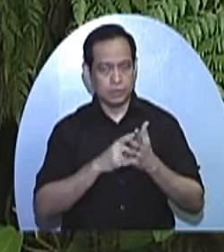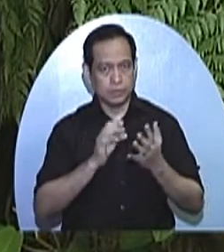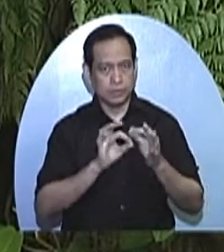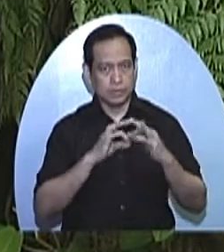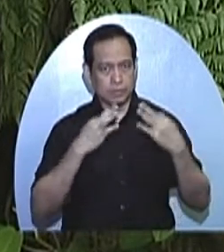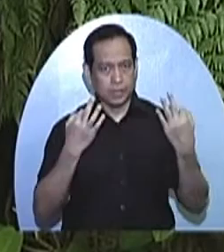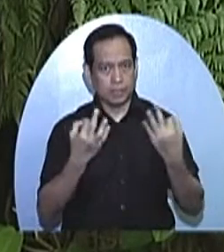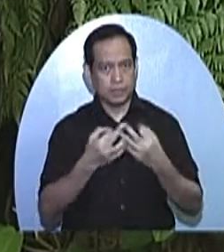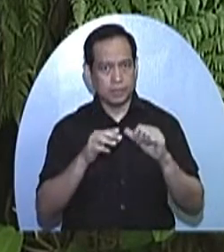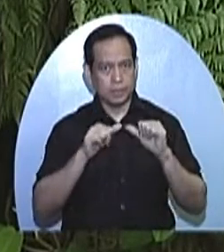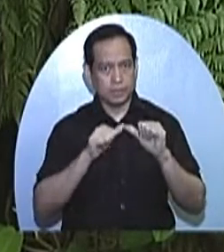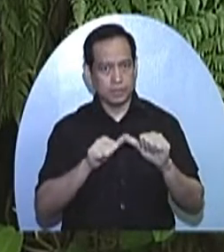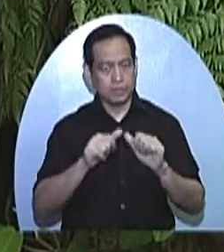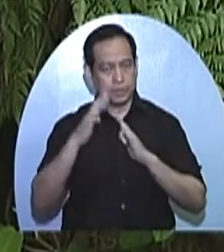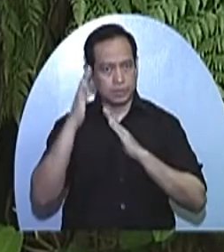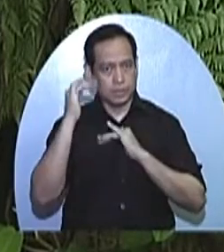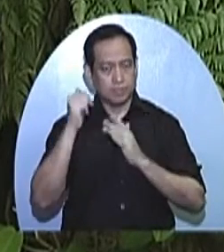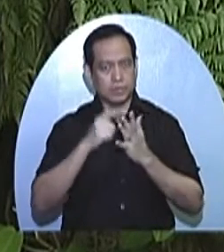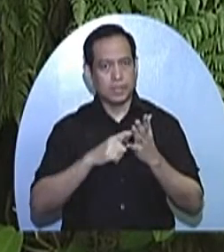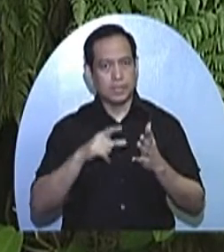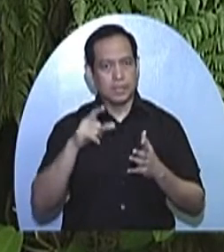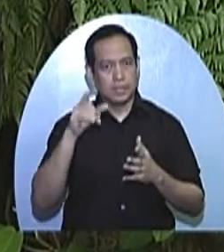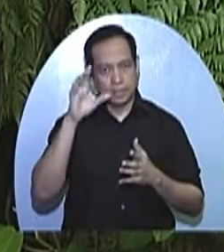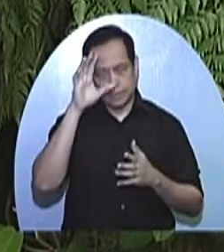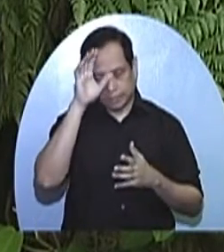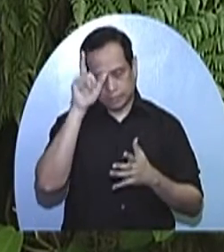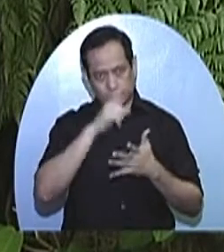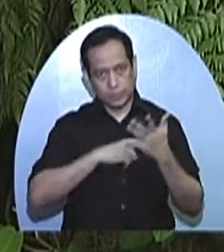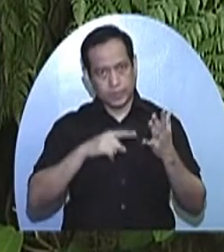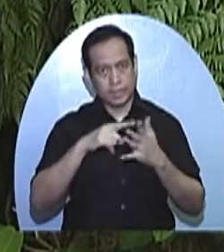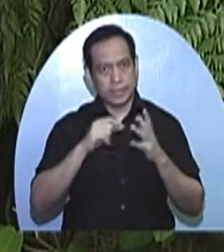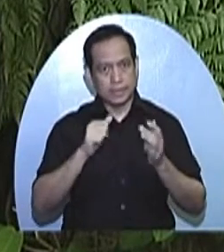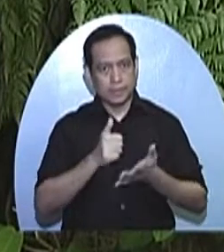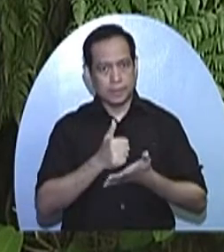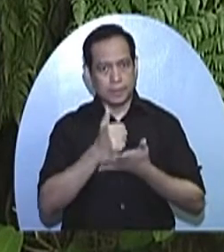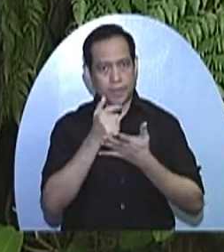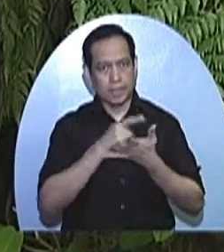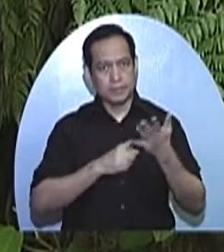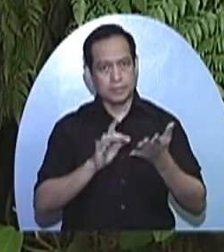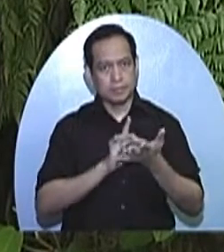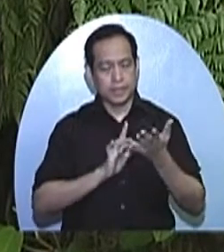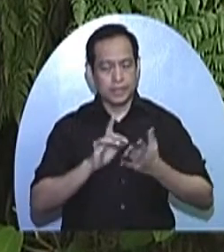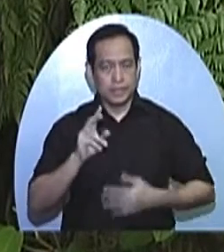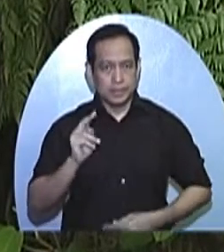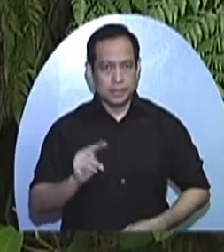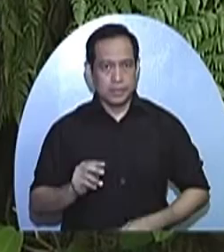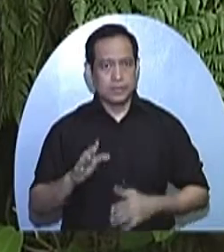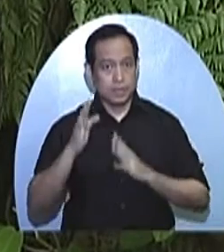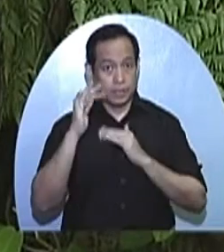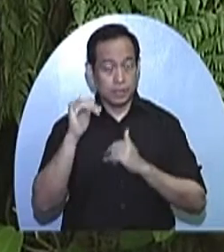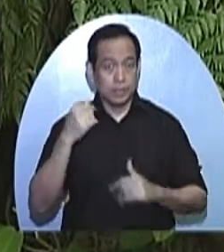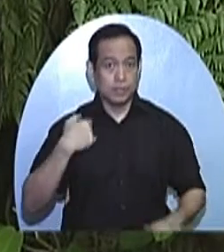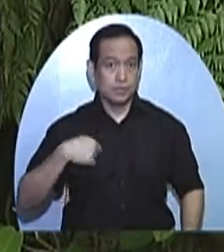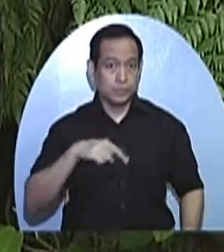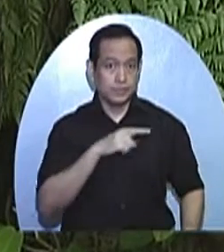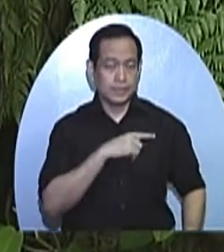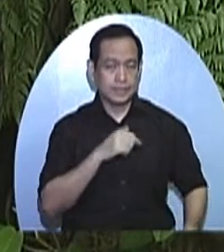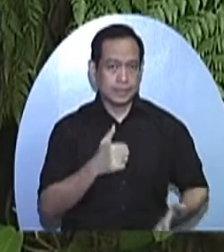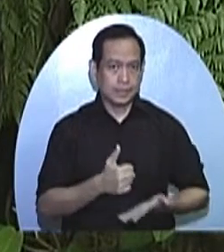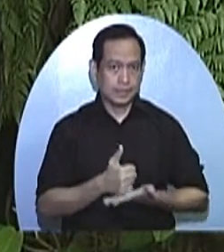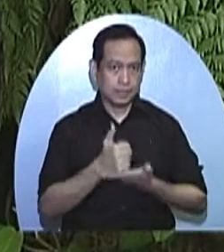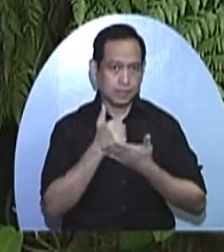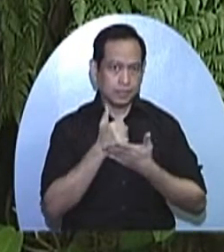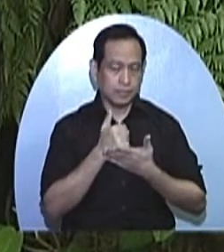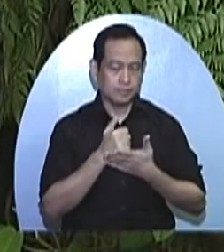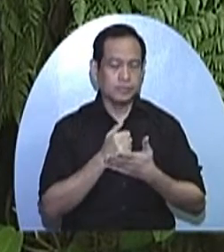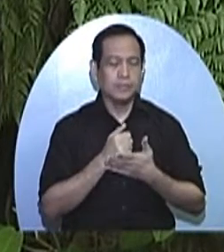kanyang pamilya, patuloy na umaasa si Lionel na may makatugon sa kanyang mga medical na pangangailangan. Sana po naman